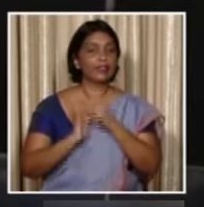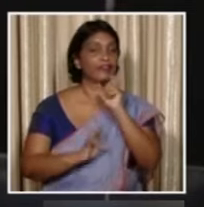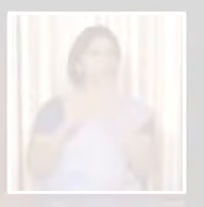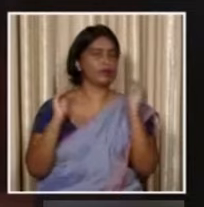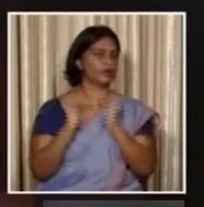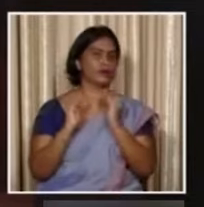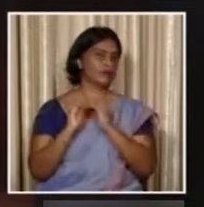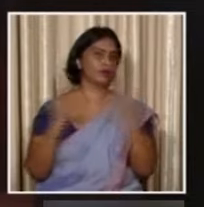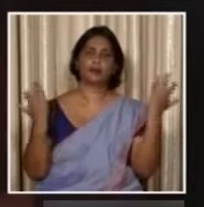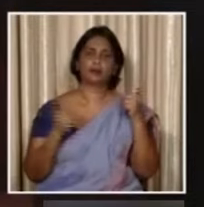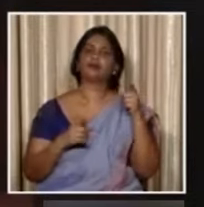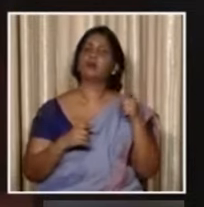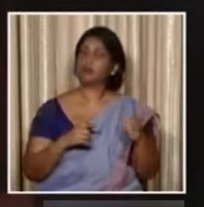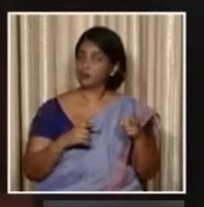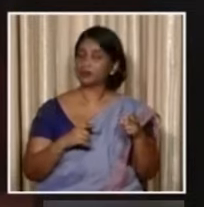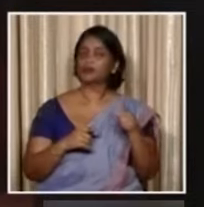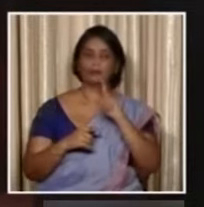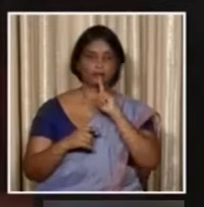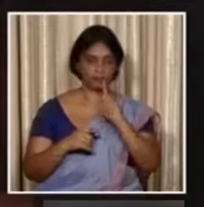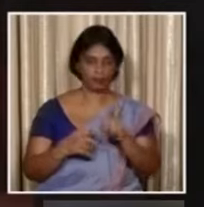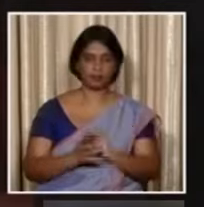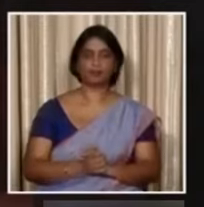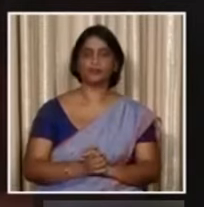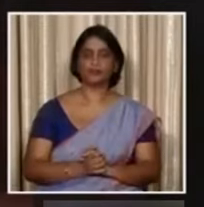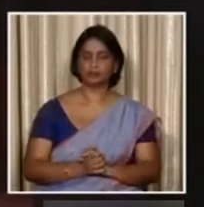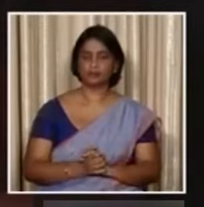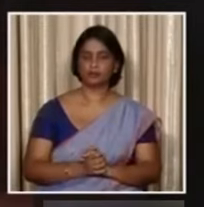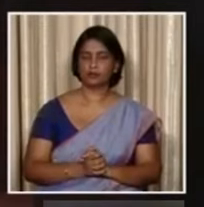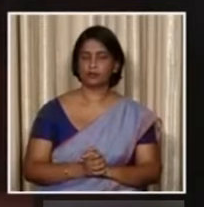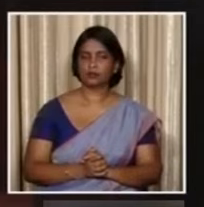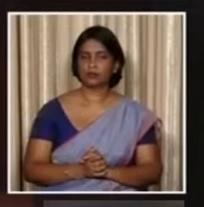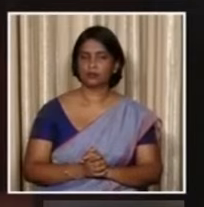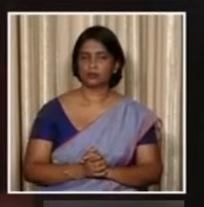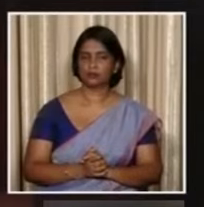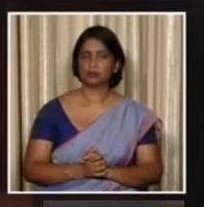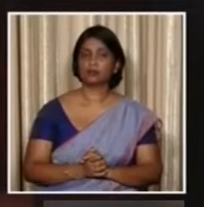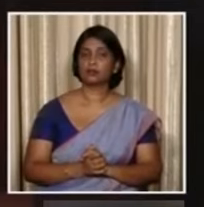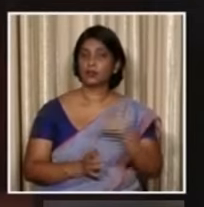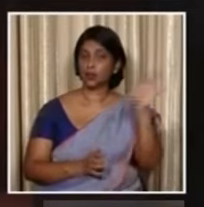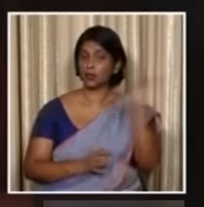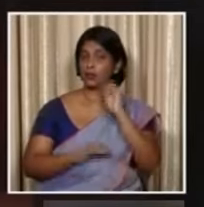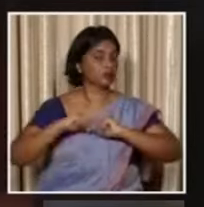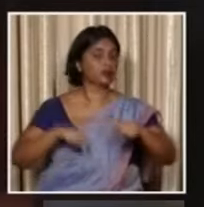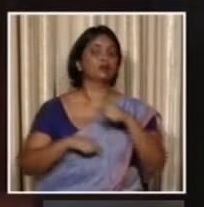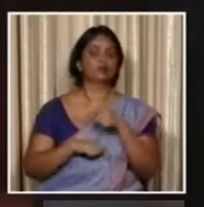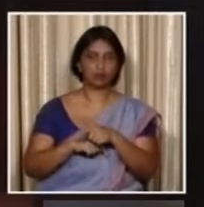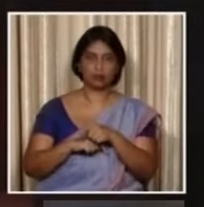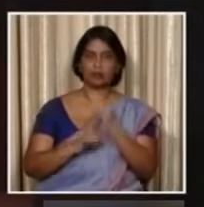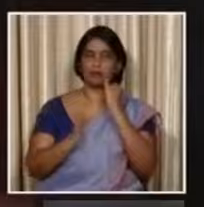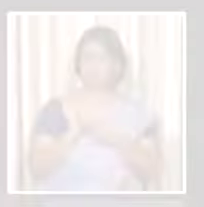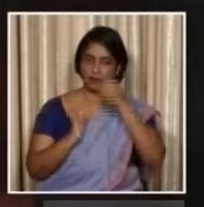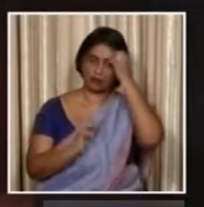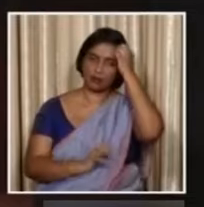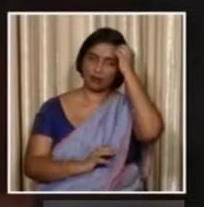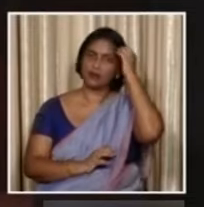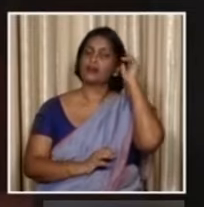තේරුම් අරගෙන නැහැ. ශ්‍රේෂ්ඨාධිකරණයේ අතුරුතහනම් නියෝගය ලබා දීලා තිබෙන්නේ පත් කරපු ක්‍රමවේදයේ දෝෂයක් තිබෙන